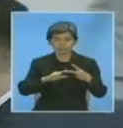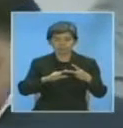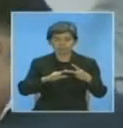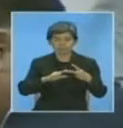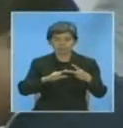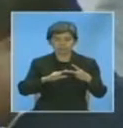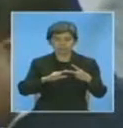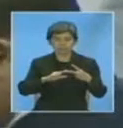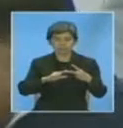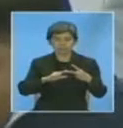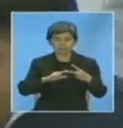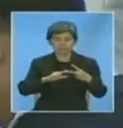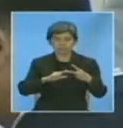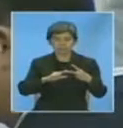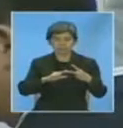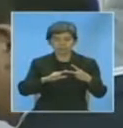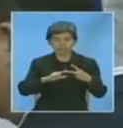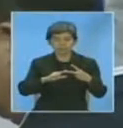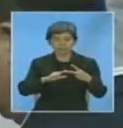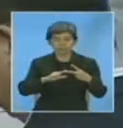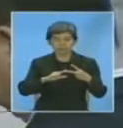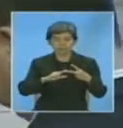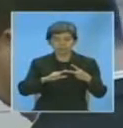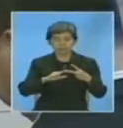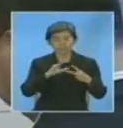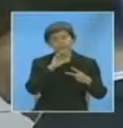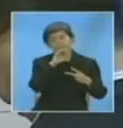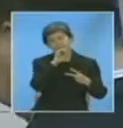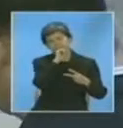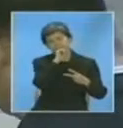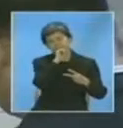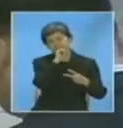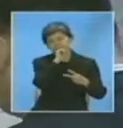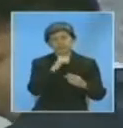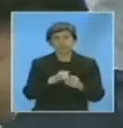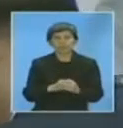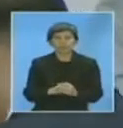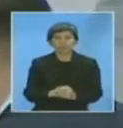งดออกเสียง งดออกเสียง